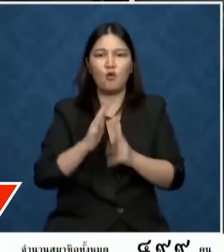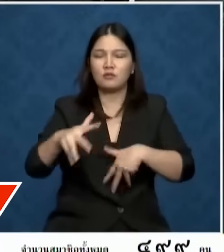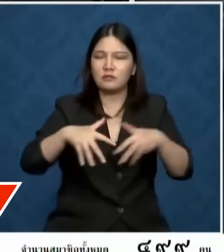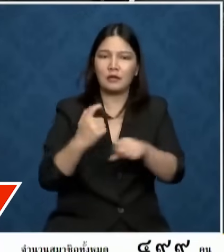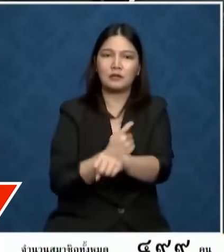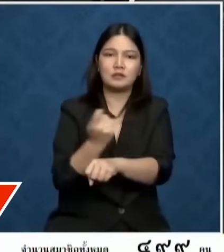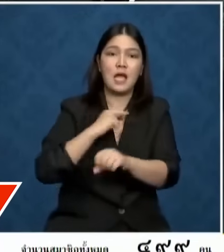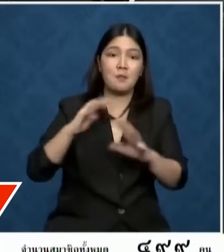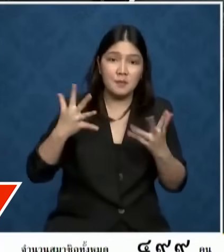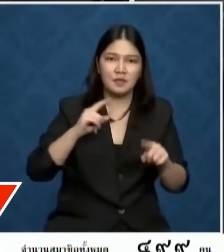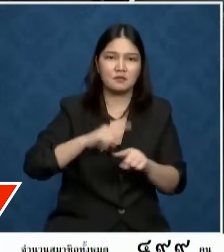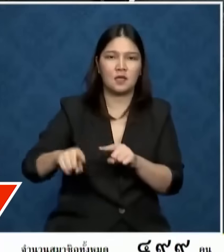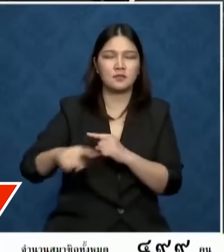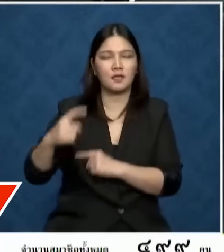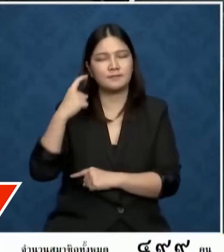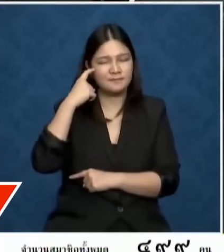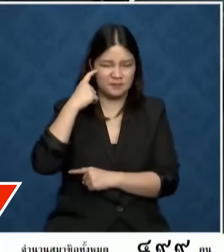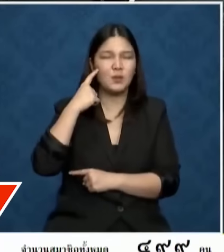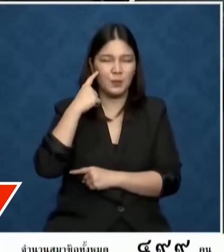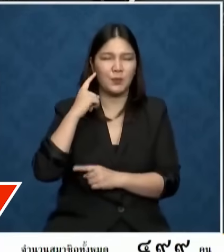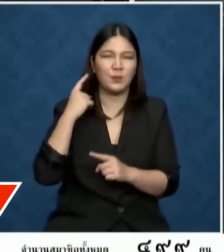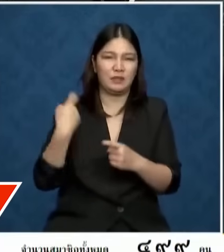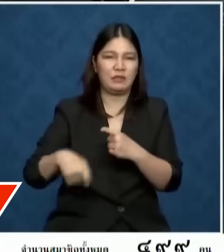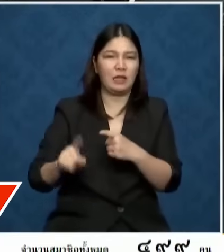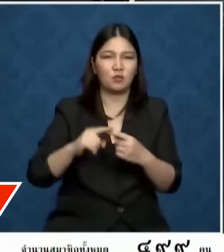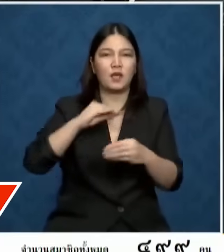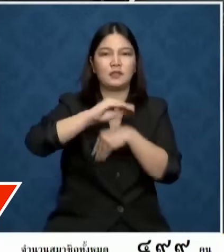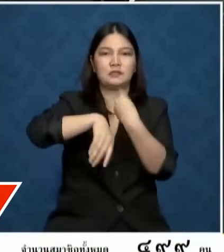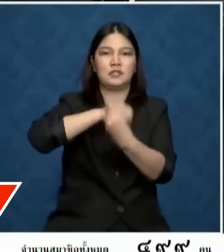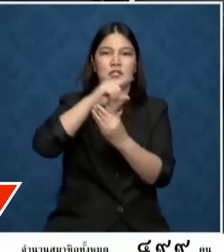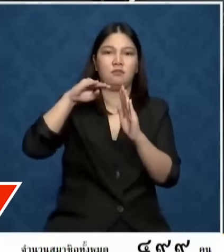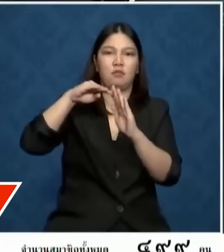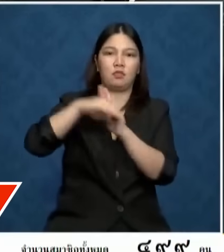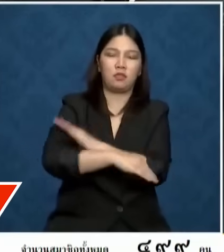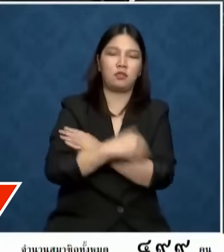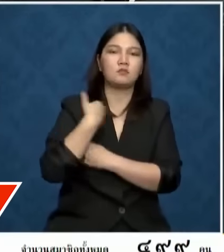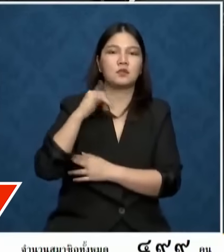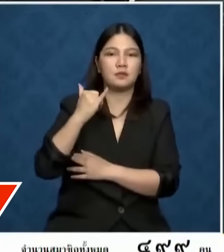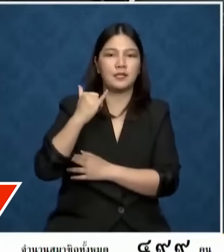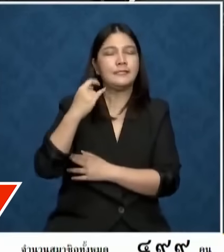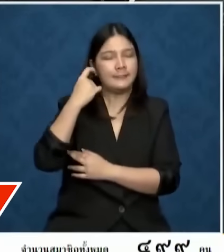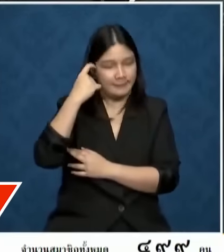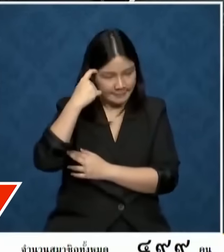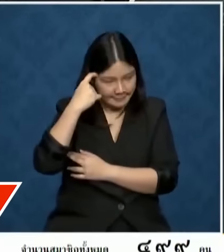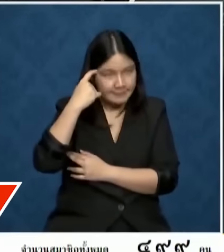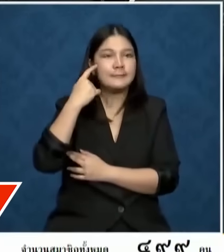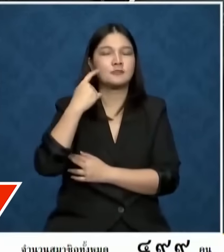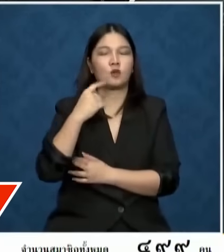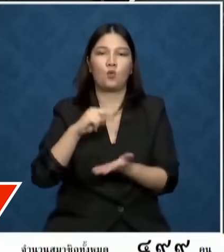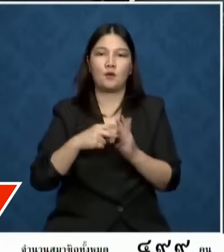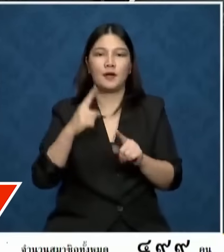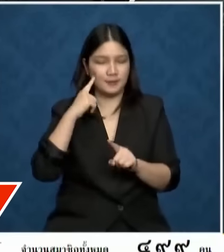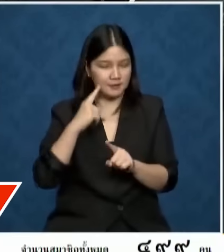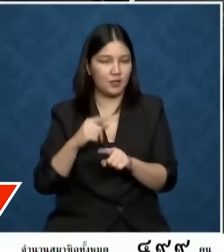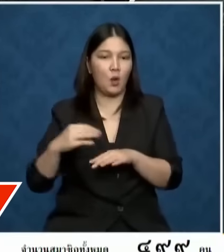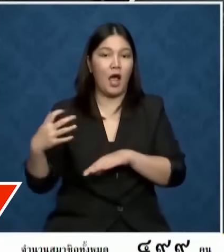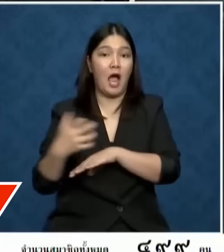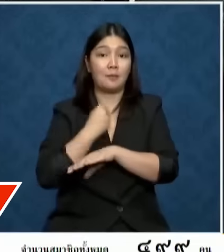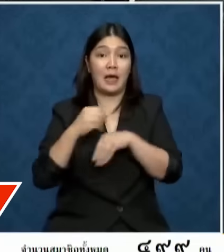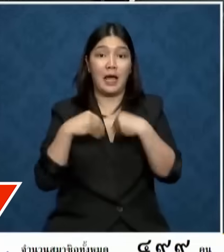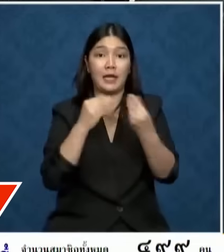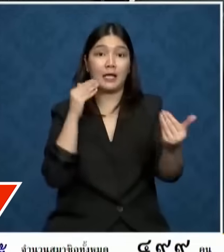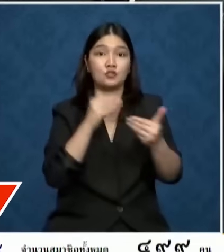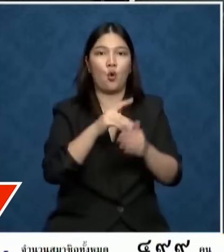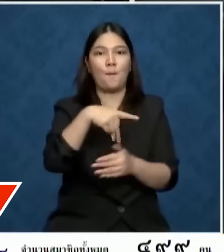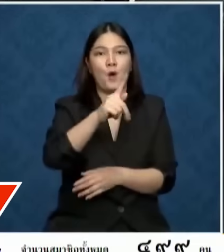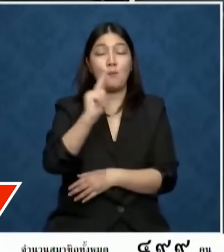อำนาจก็อยากจะให้อำนาจกับคณะกรรมการปปทนี้อย่างให้เป็นสิ่งที่เข้าถึง